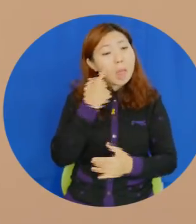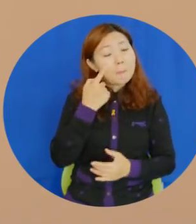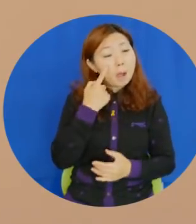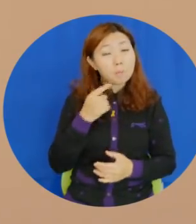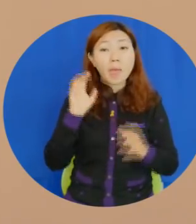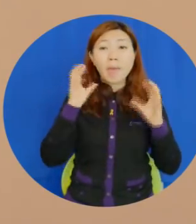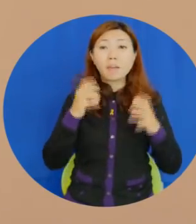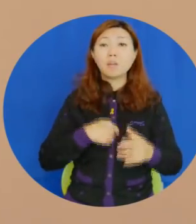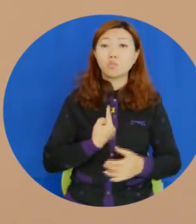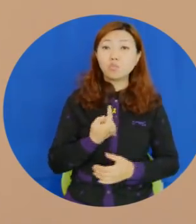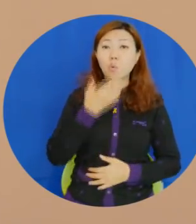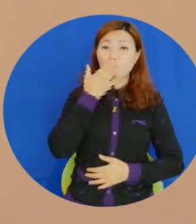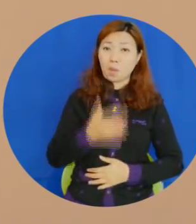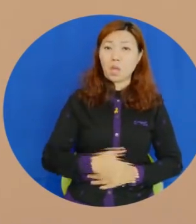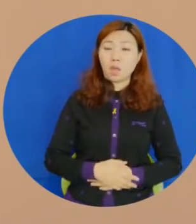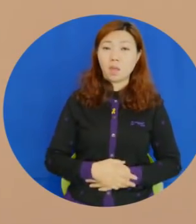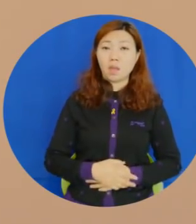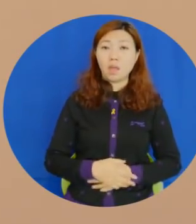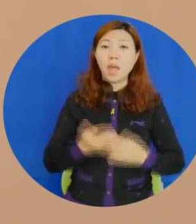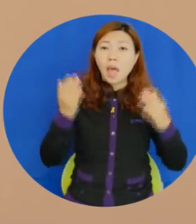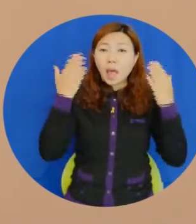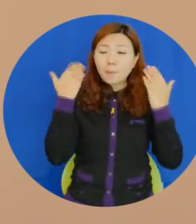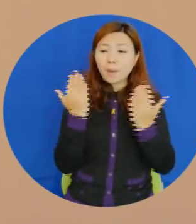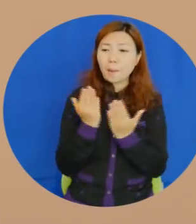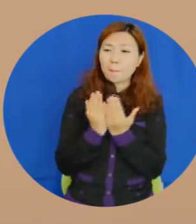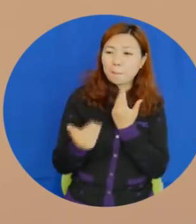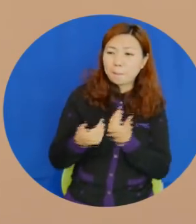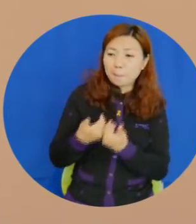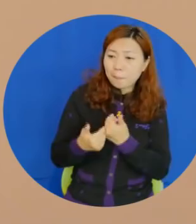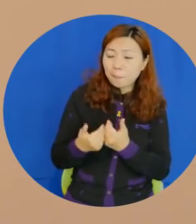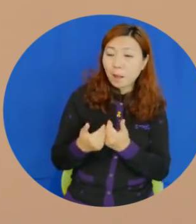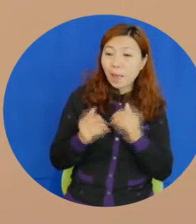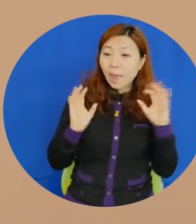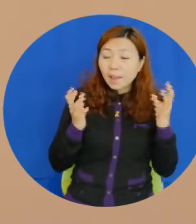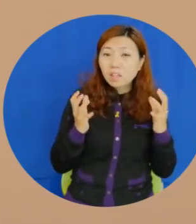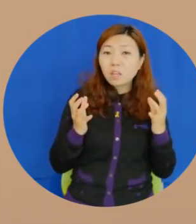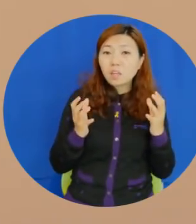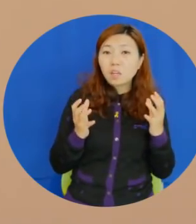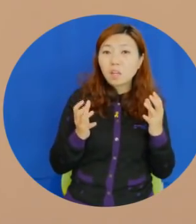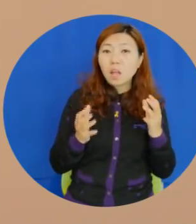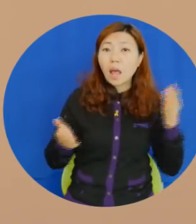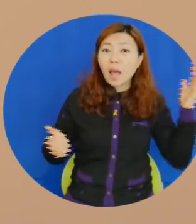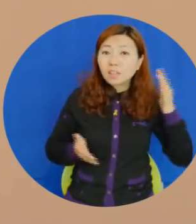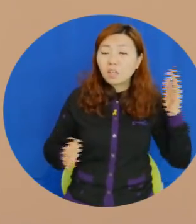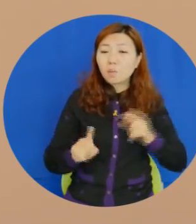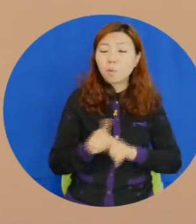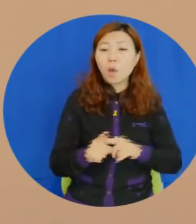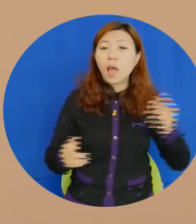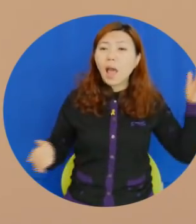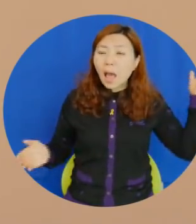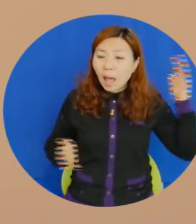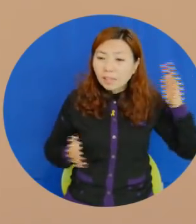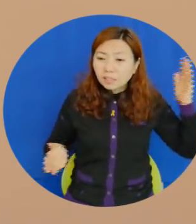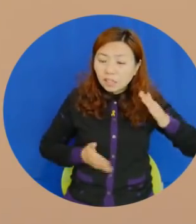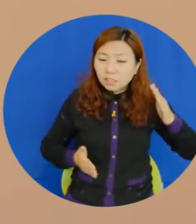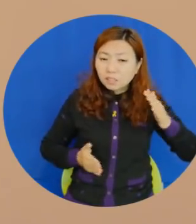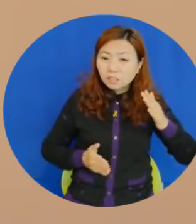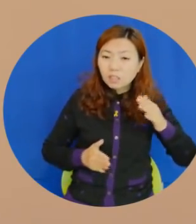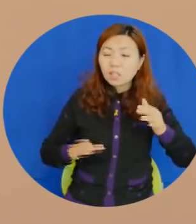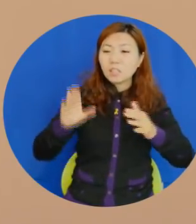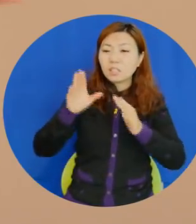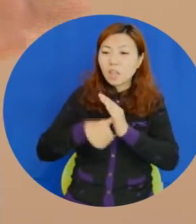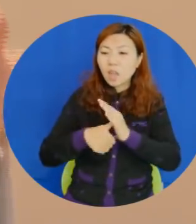마음대로 하라면 애들은 잘할 거예요. 요즘 학교 부적응이 생기는 아이들은 그게 단순히 아이들 문제가